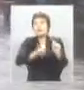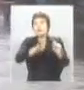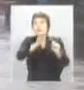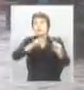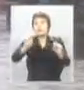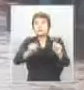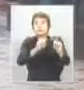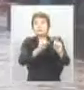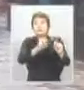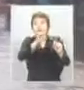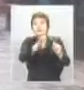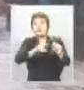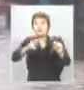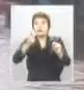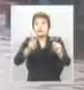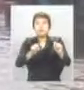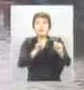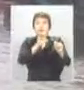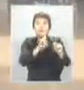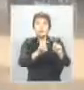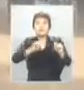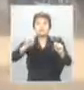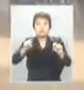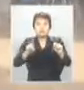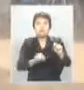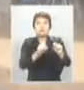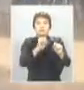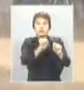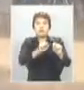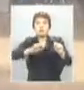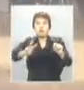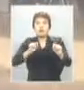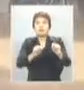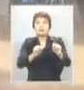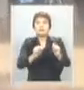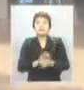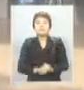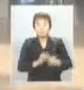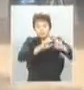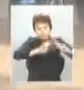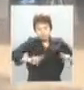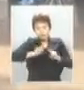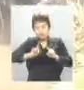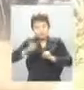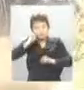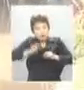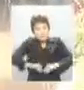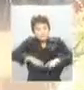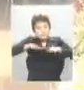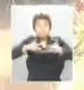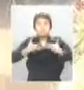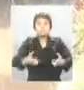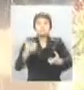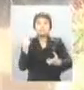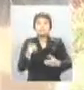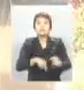ตำบนดอกคำใต้ ตำบนดอนสีชุม และตบนสว่างอารมร้านค้าหลายแ่งถกน้ำทวมเสียหายโดยเฉพาะพื้นที่ตำ